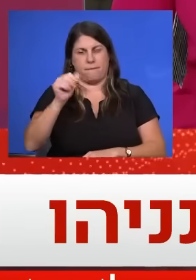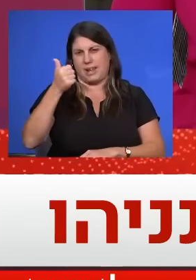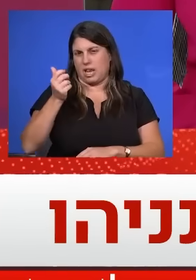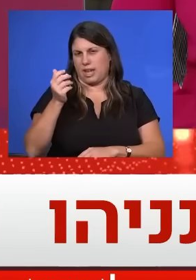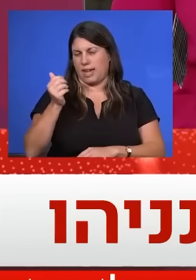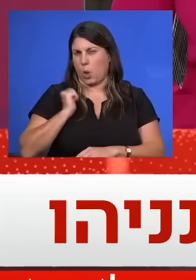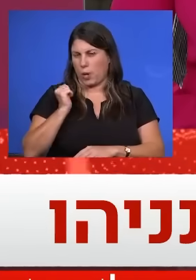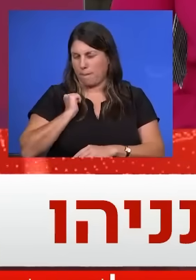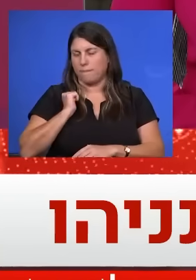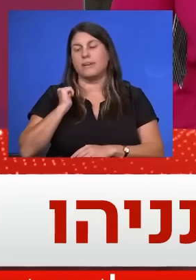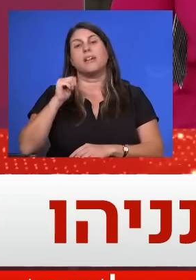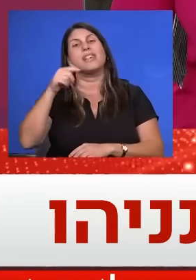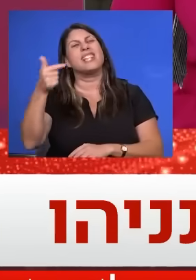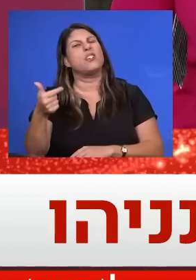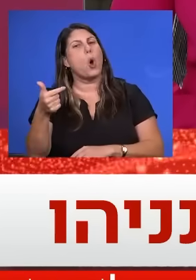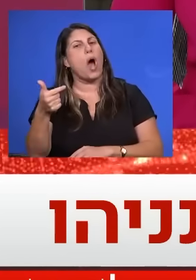ערב טוב.